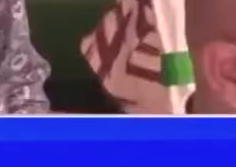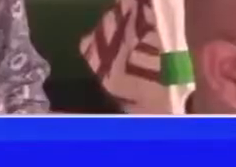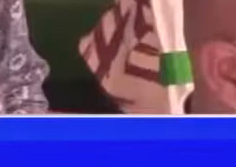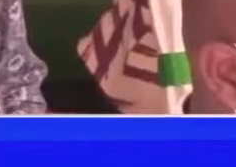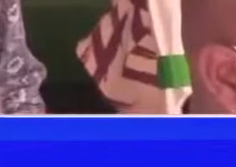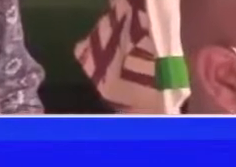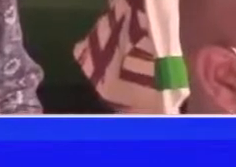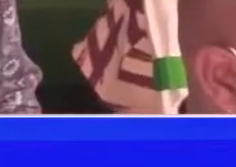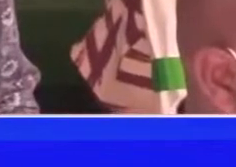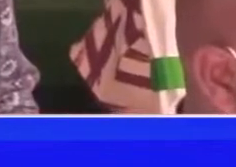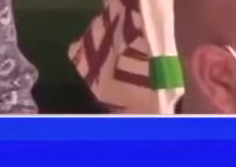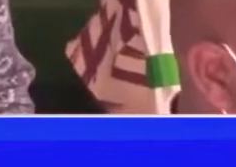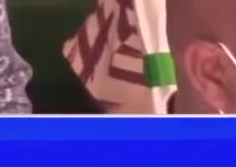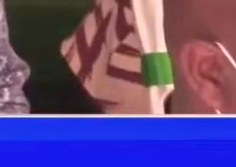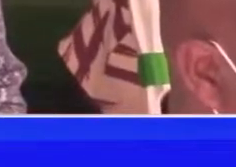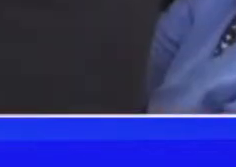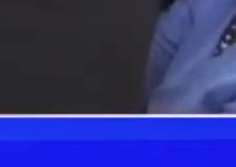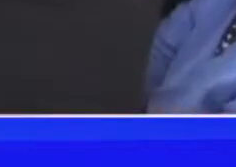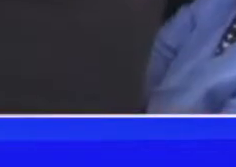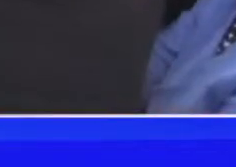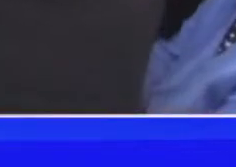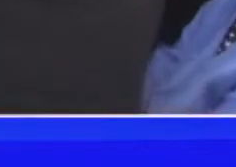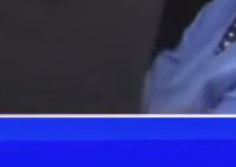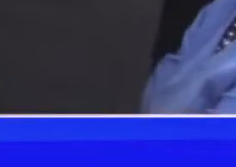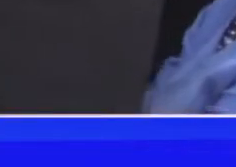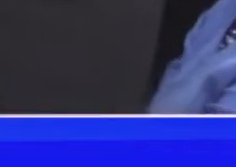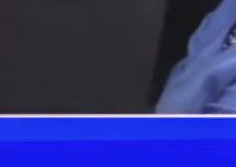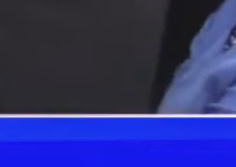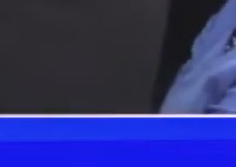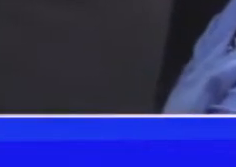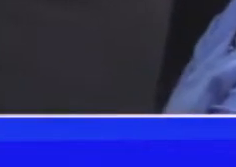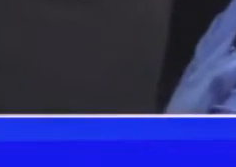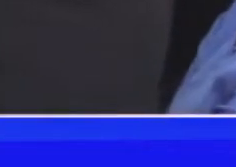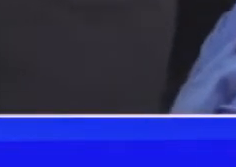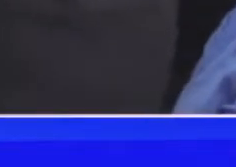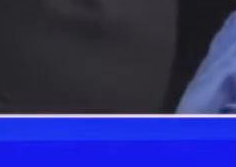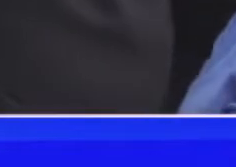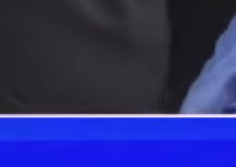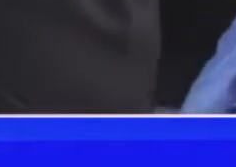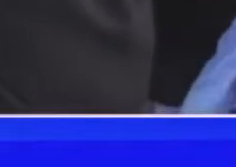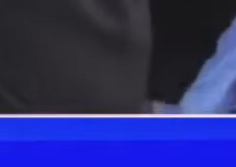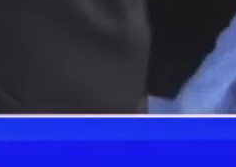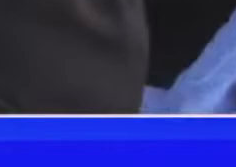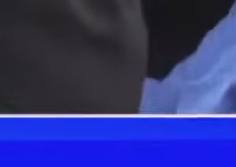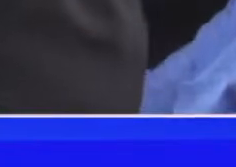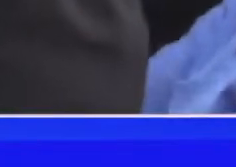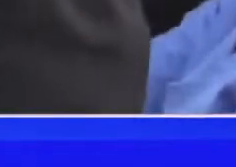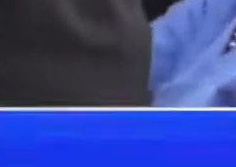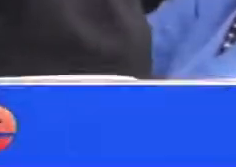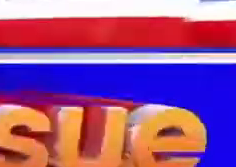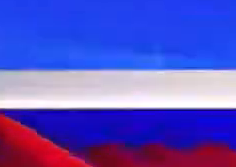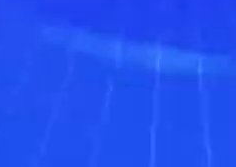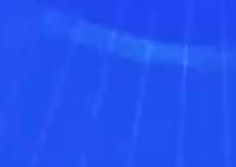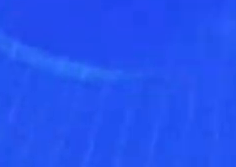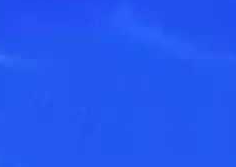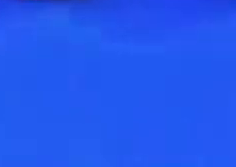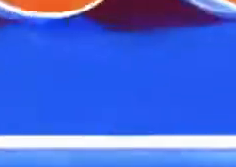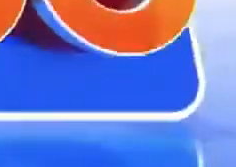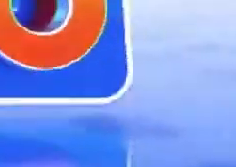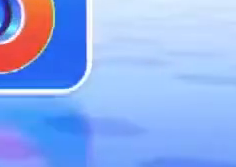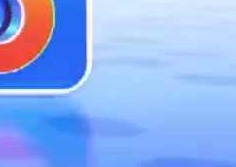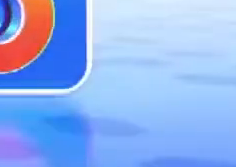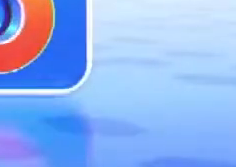Charity Kaluki Ngilu Kukulia Raila, Alonzo Salia, Moses Wetangula na Gideon Moi Mavikie na Ukwata.